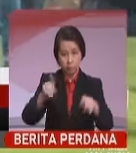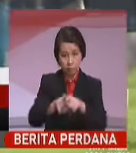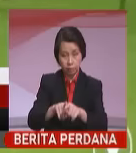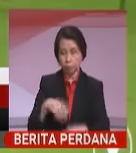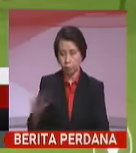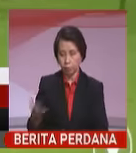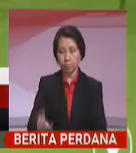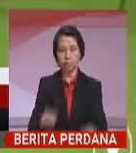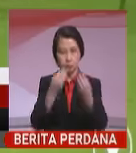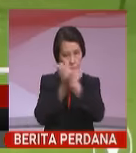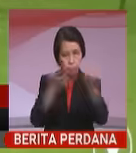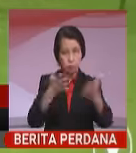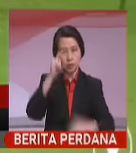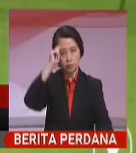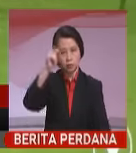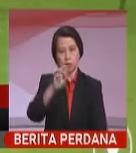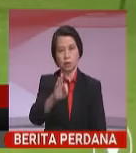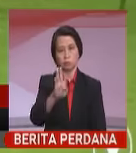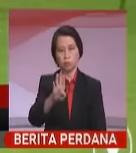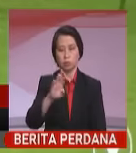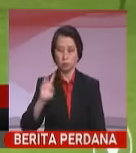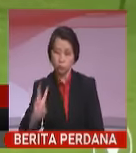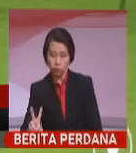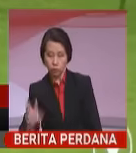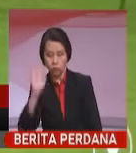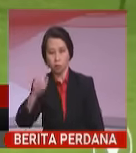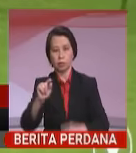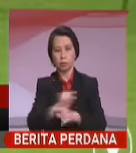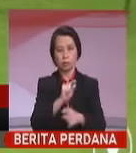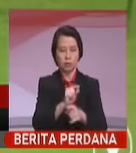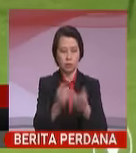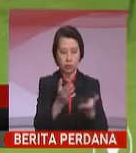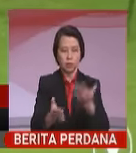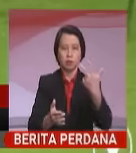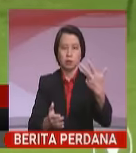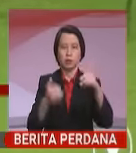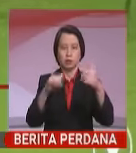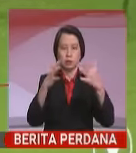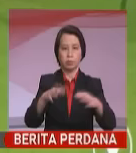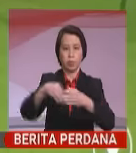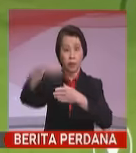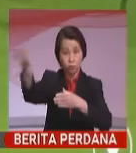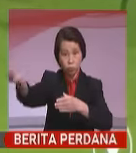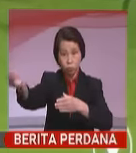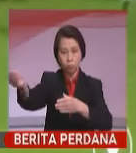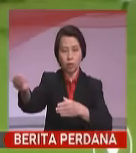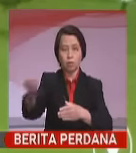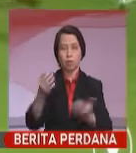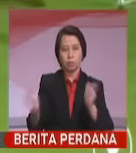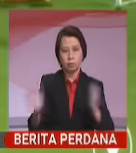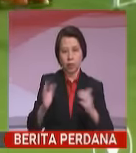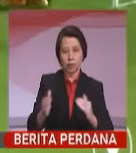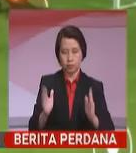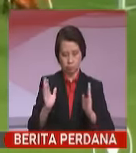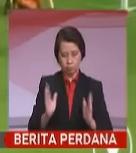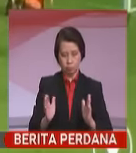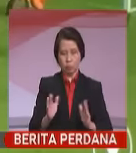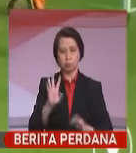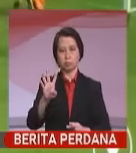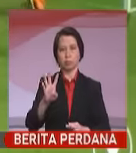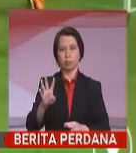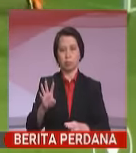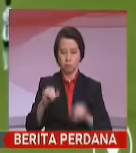beliau turut memaklumkan Terengganu FC 2 hanya akan menggunakan khidmat 3 pemain import pada musim depan berbanding kuota 4